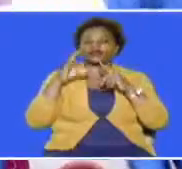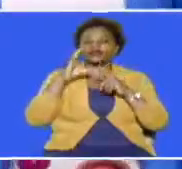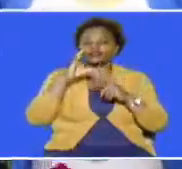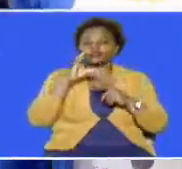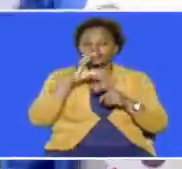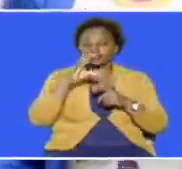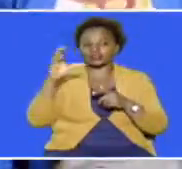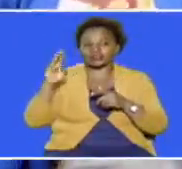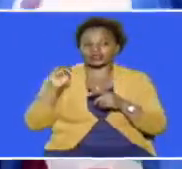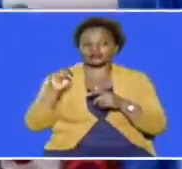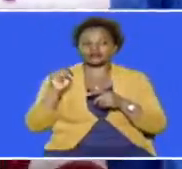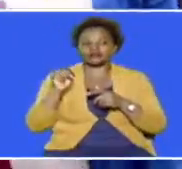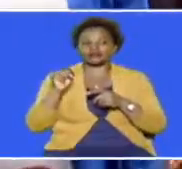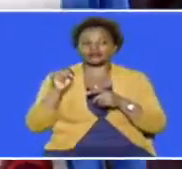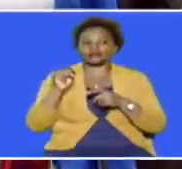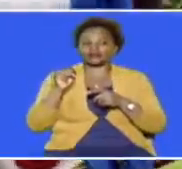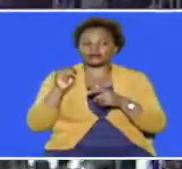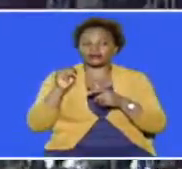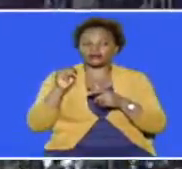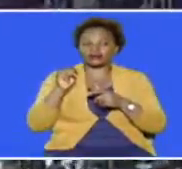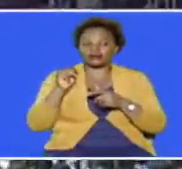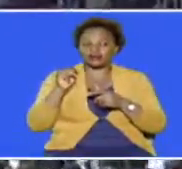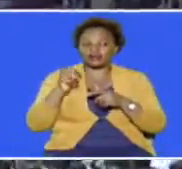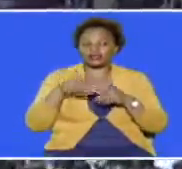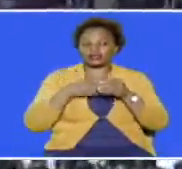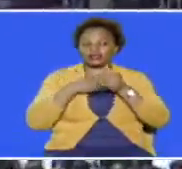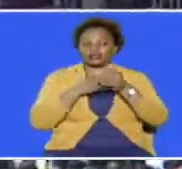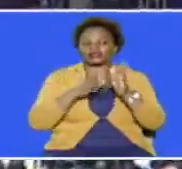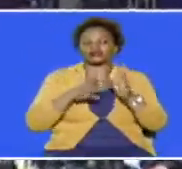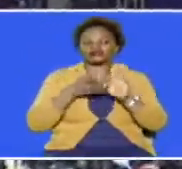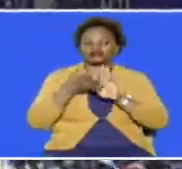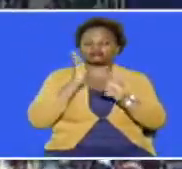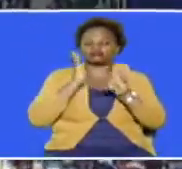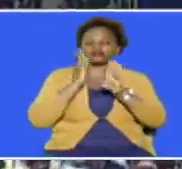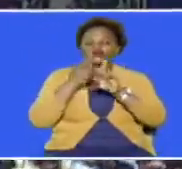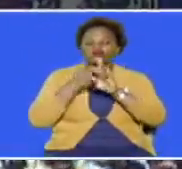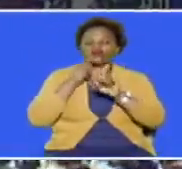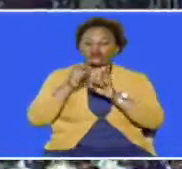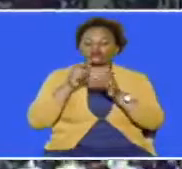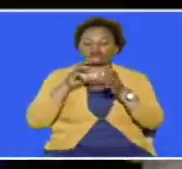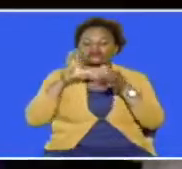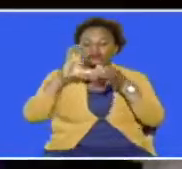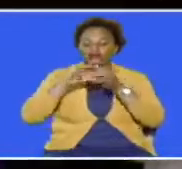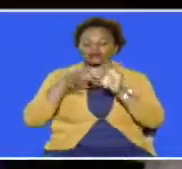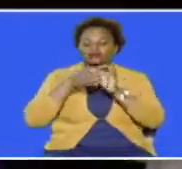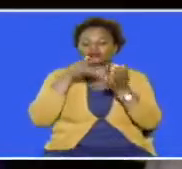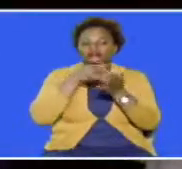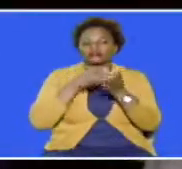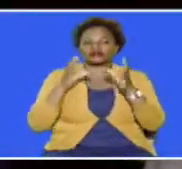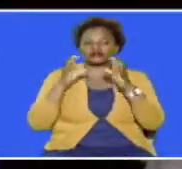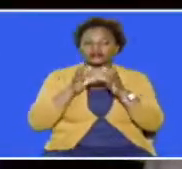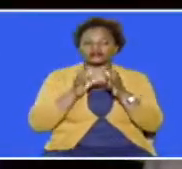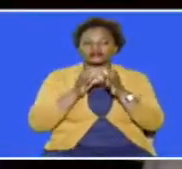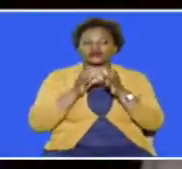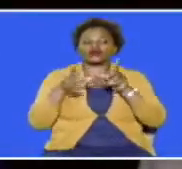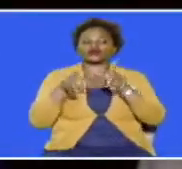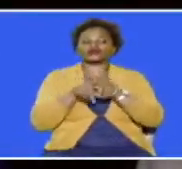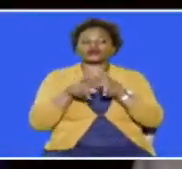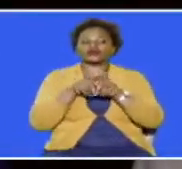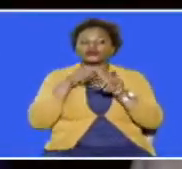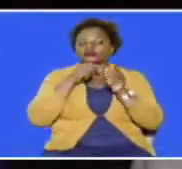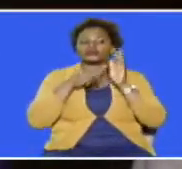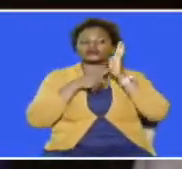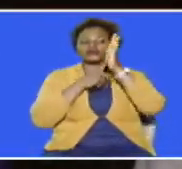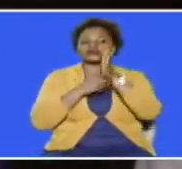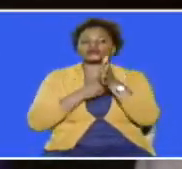maendeleo Chap Chap, Daktari Alfred Mutua, akidai talaka kutoka kwenye muungano. As a party, we have also not been